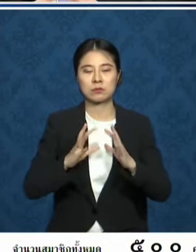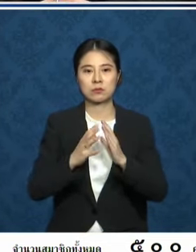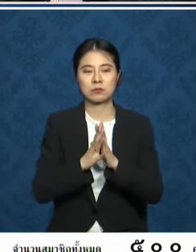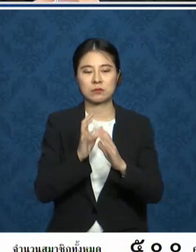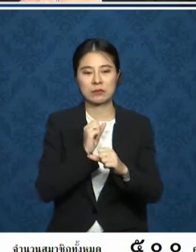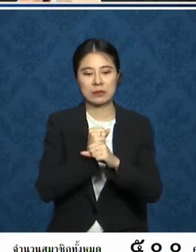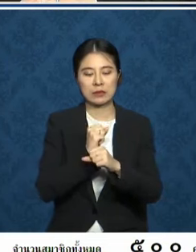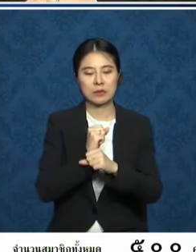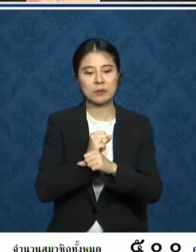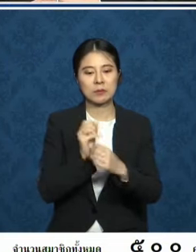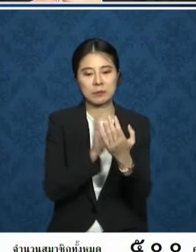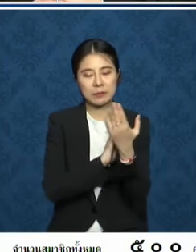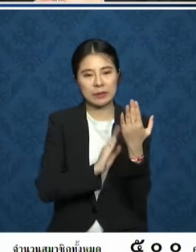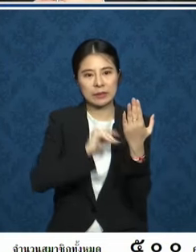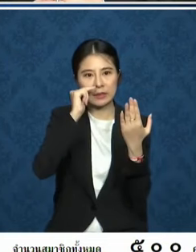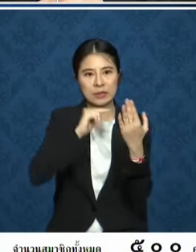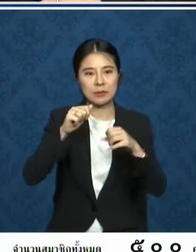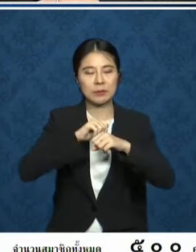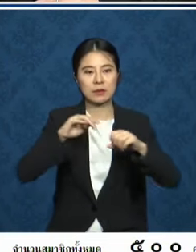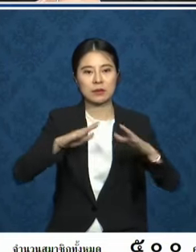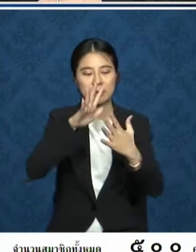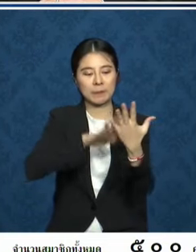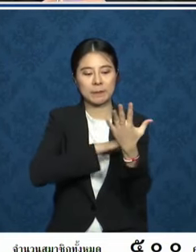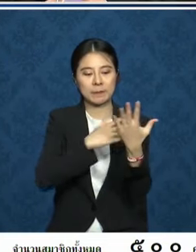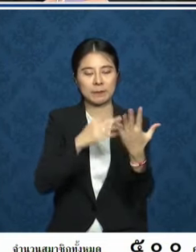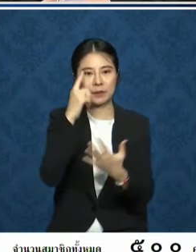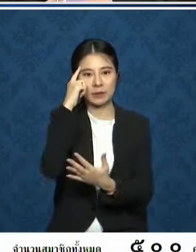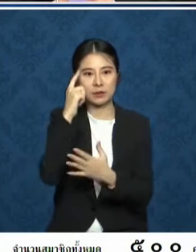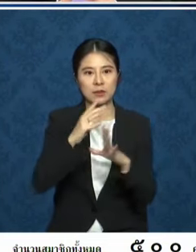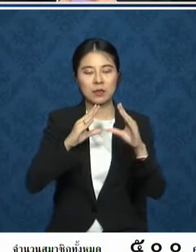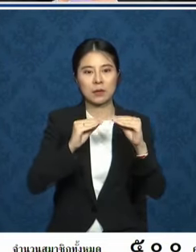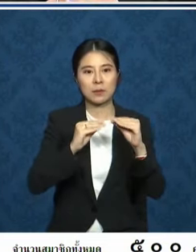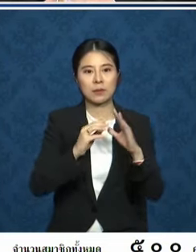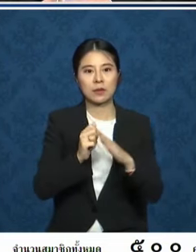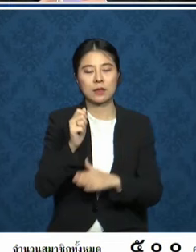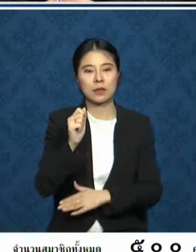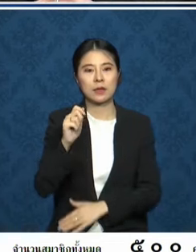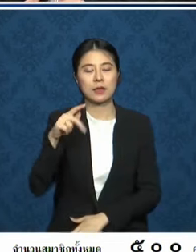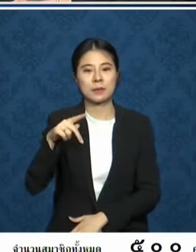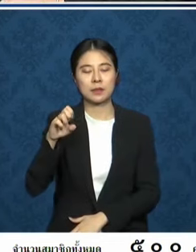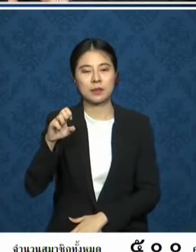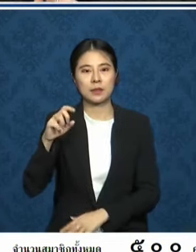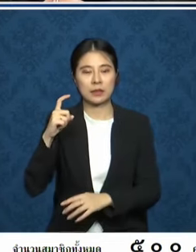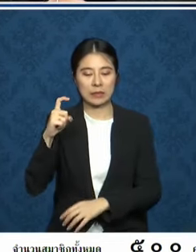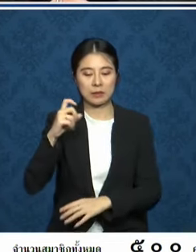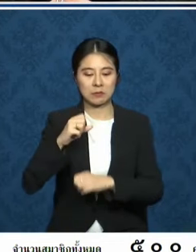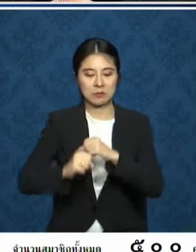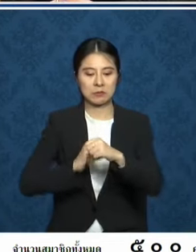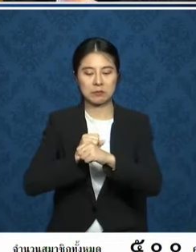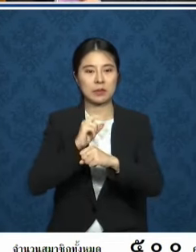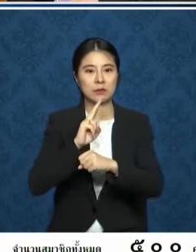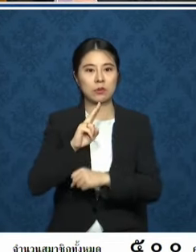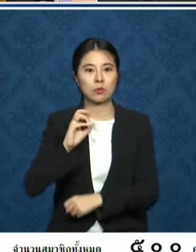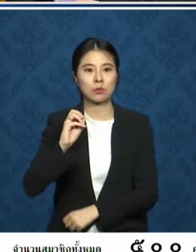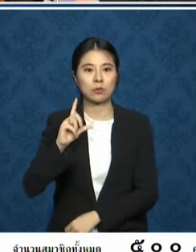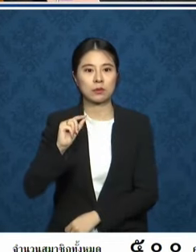กโลสเป็เรื่องของตามแวคด BCG ในที่ประชุม APEC 2022วนนี้เปผลงานทเกิดขในชวงปีนั้พ